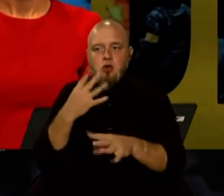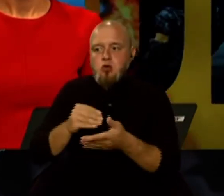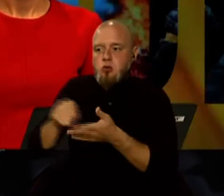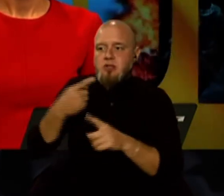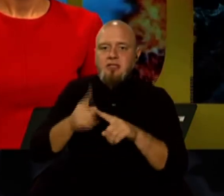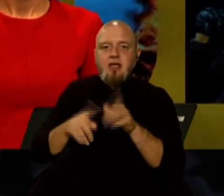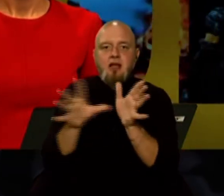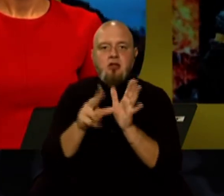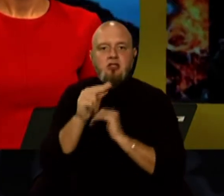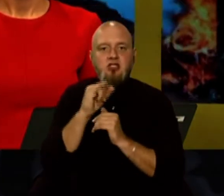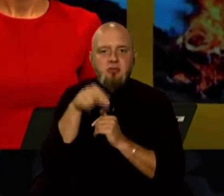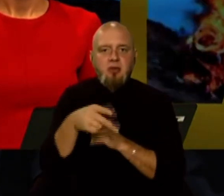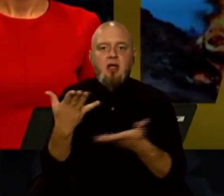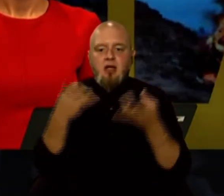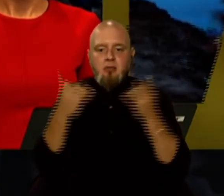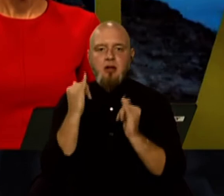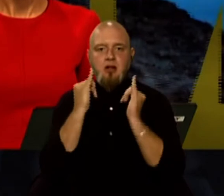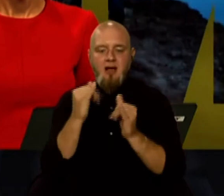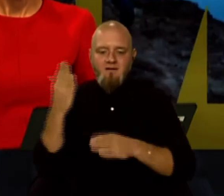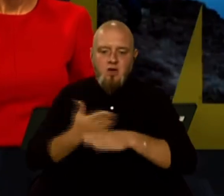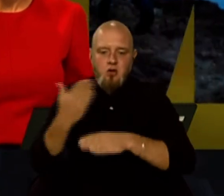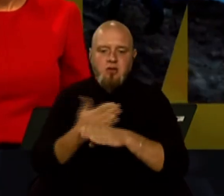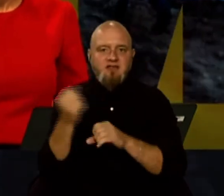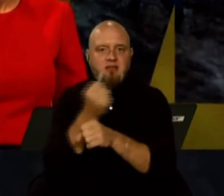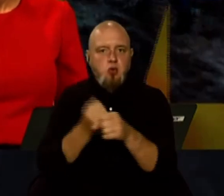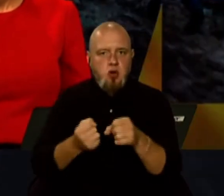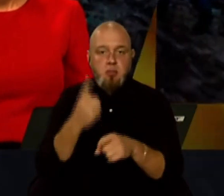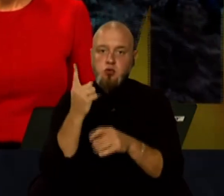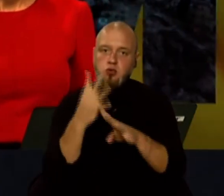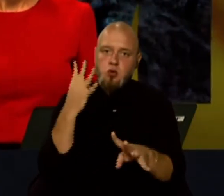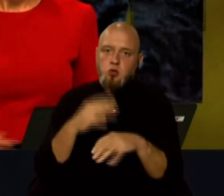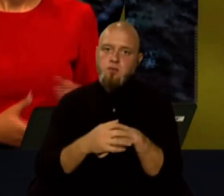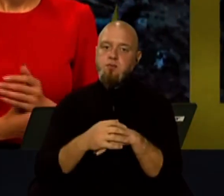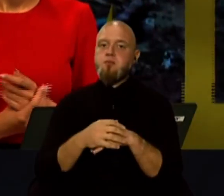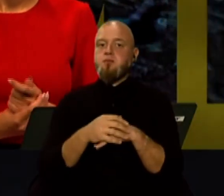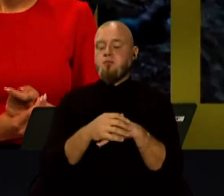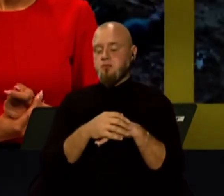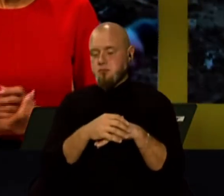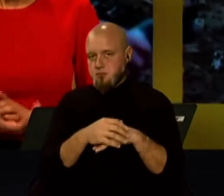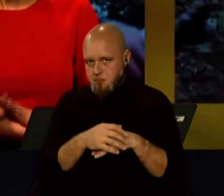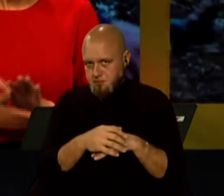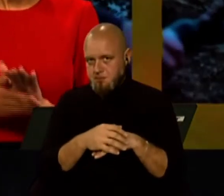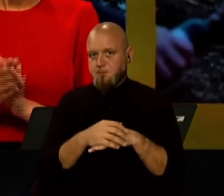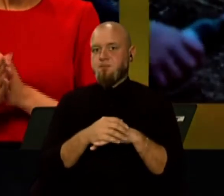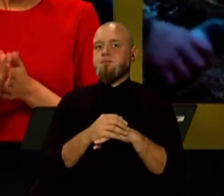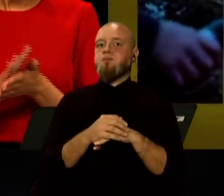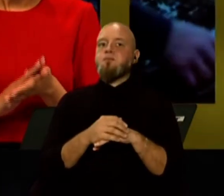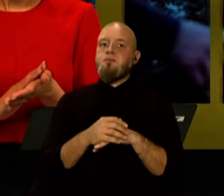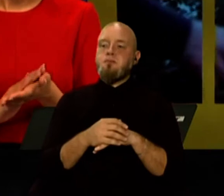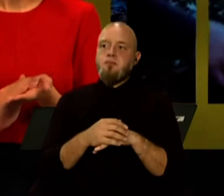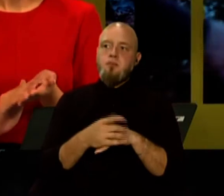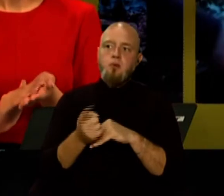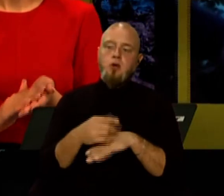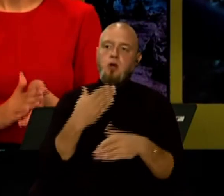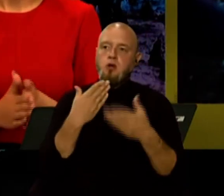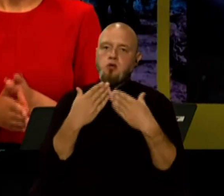електронні чіпи, які необхідні для виробництва зброї, в першу чергу. Угу. Тоді от